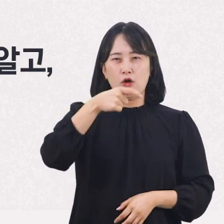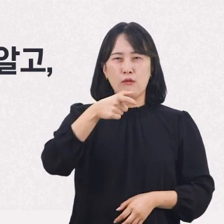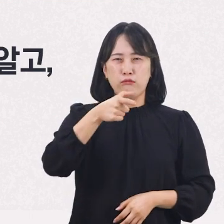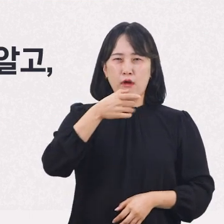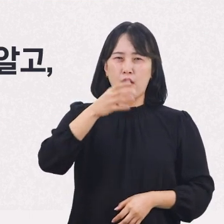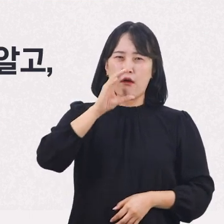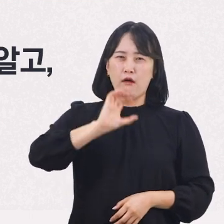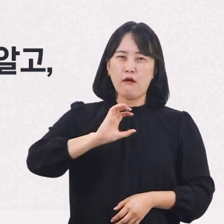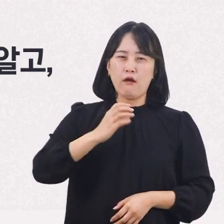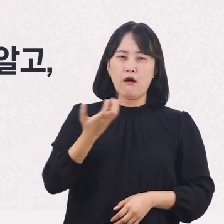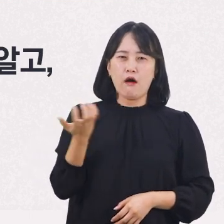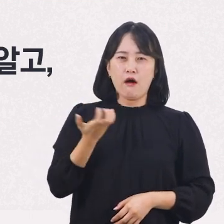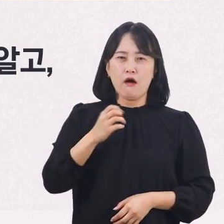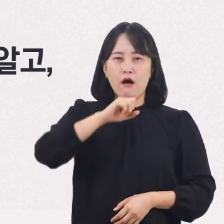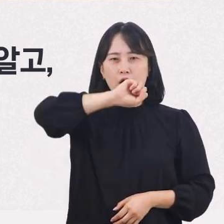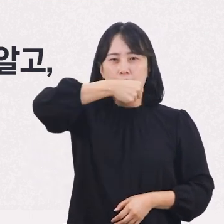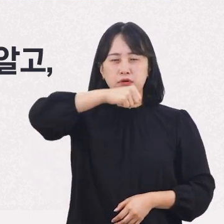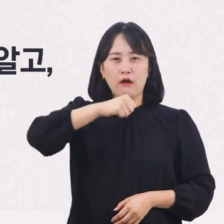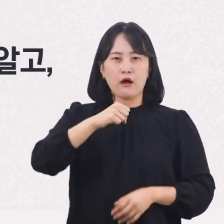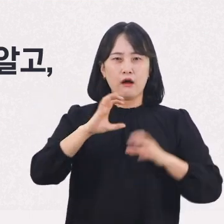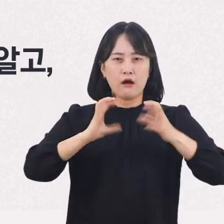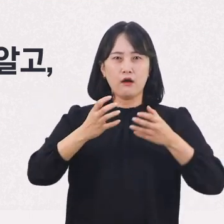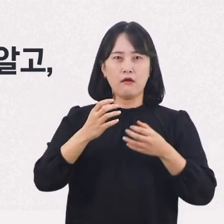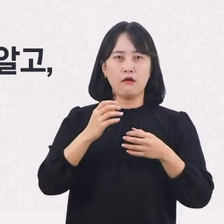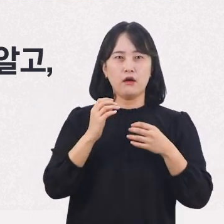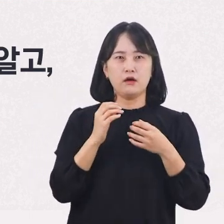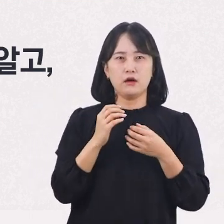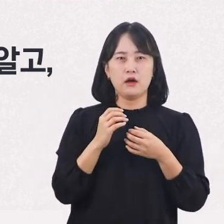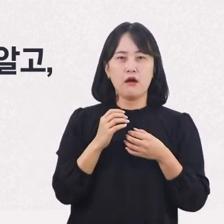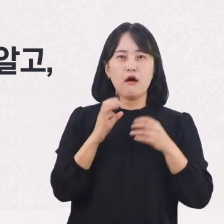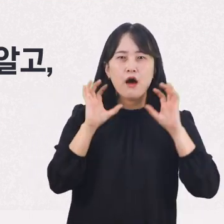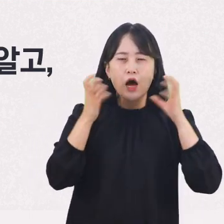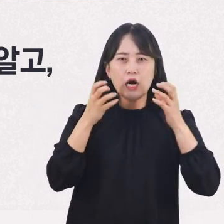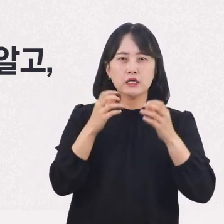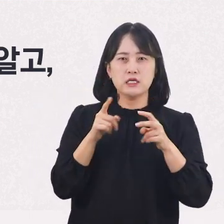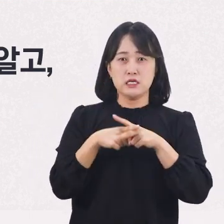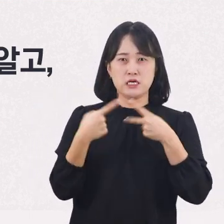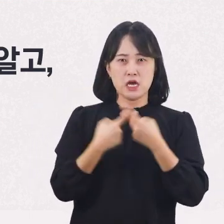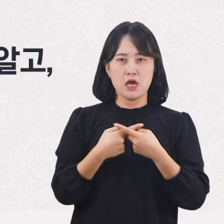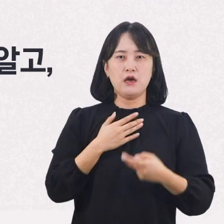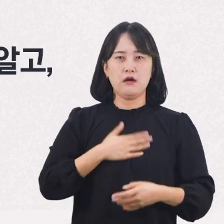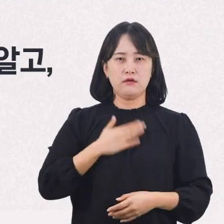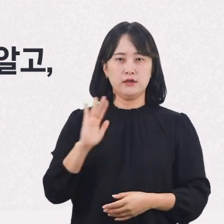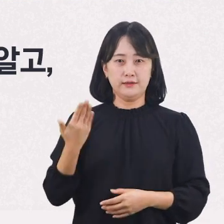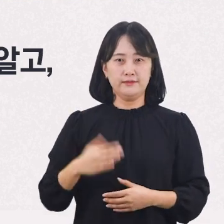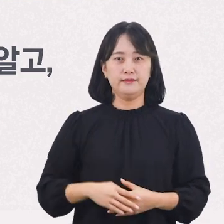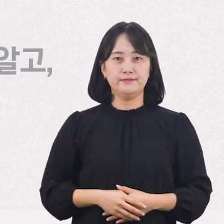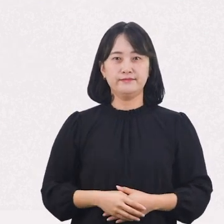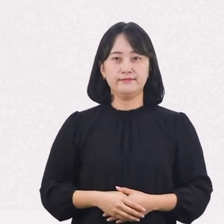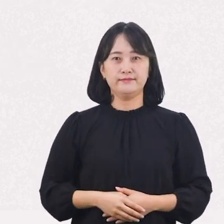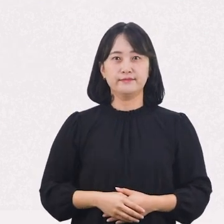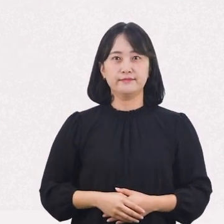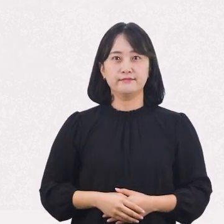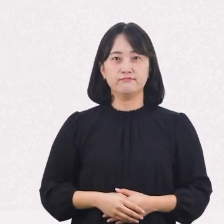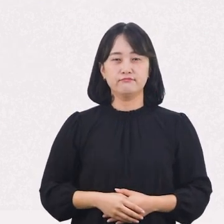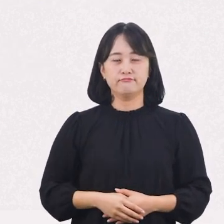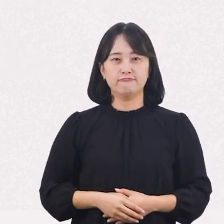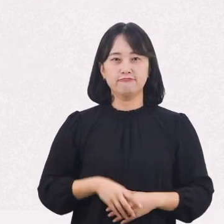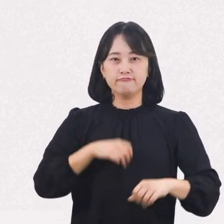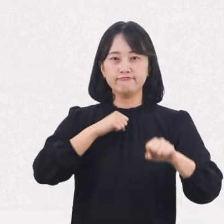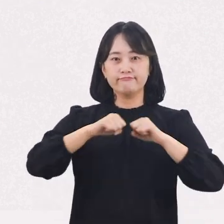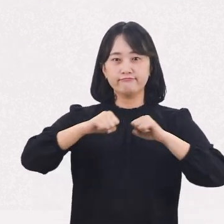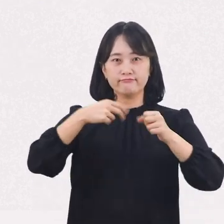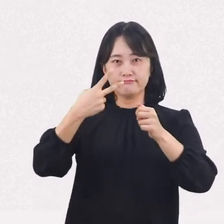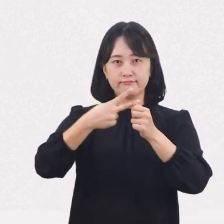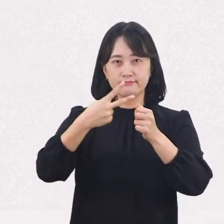아파하는 아프리카 어린이의 상황을 알고 기부에 참여하게 하는 기회를 갖게 되었습니다. 활동